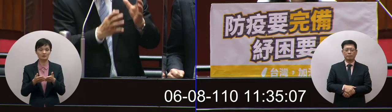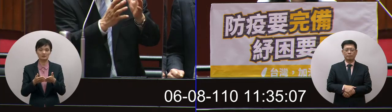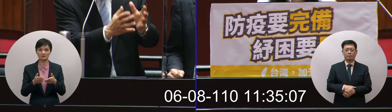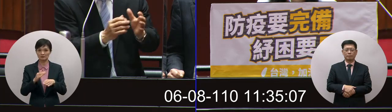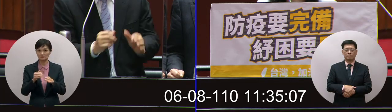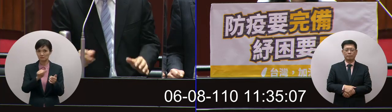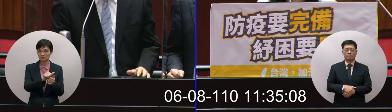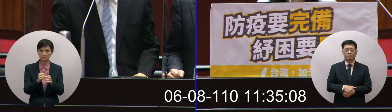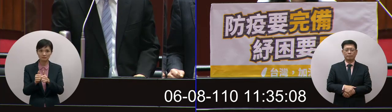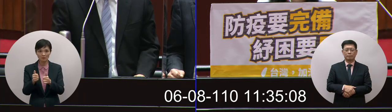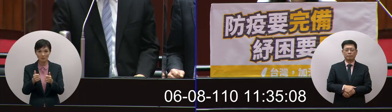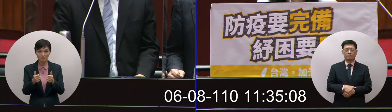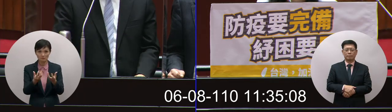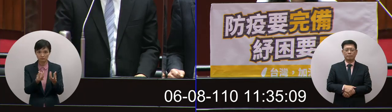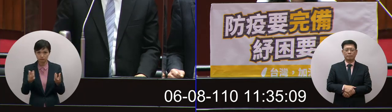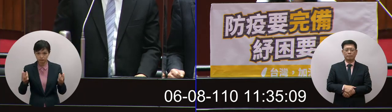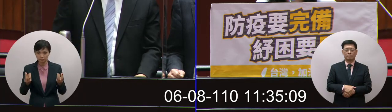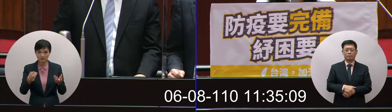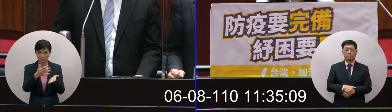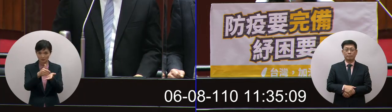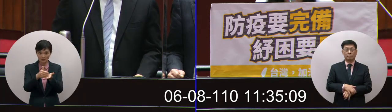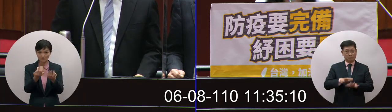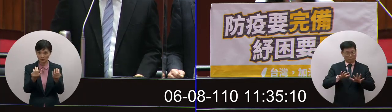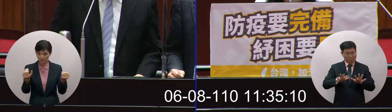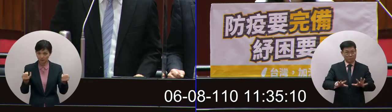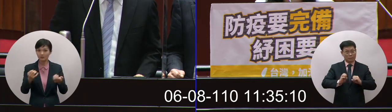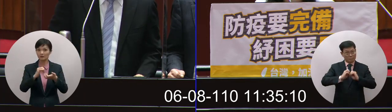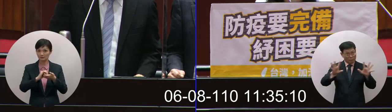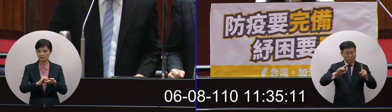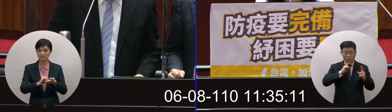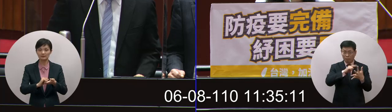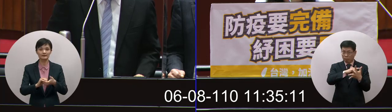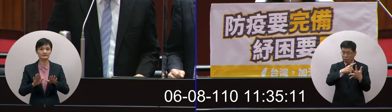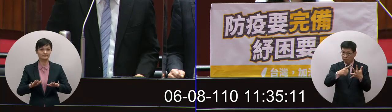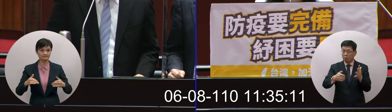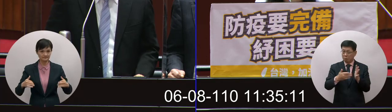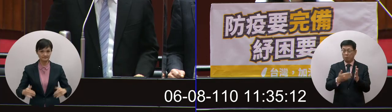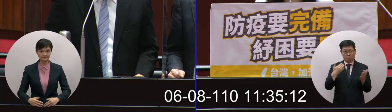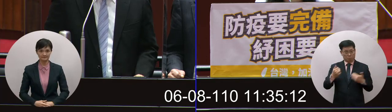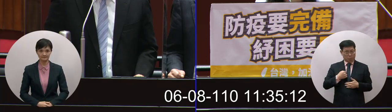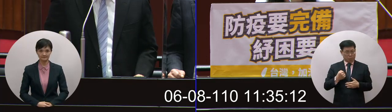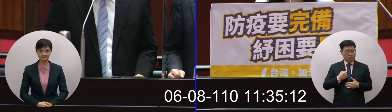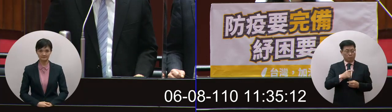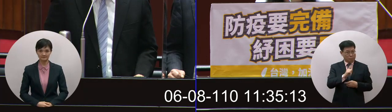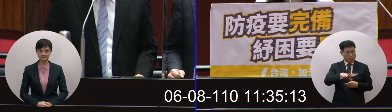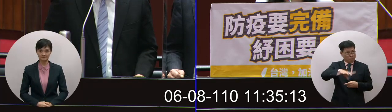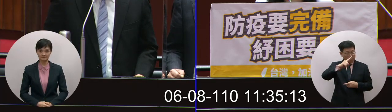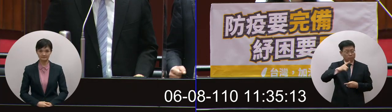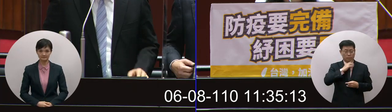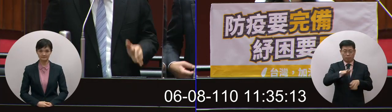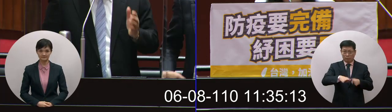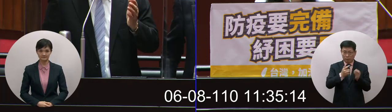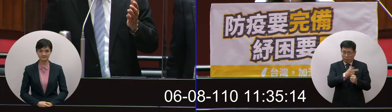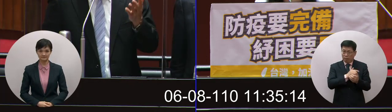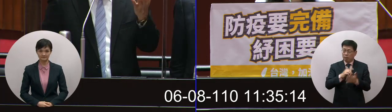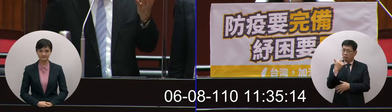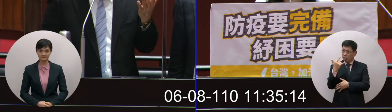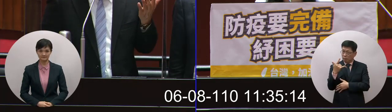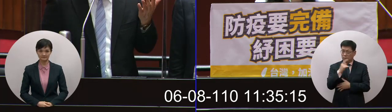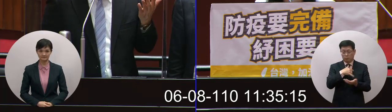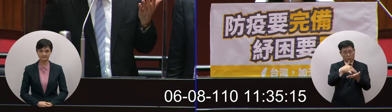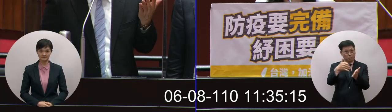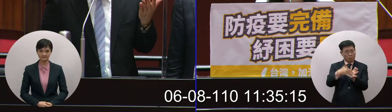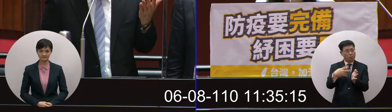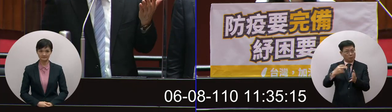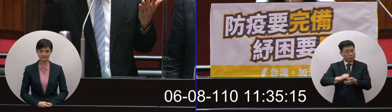后才来核定。 所以今天出来的这个顺序之后，就会清楚的知道说哪些部分会先进来吗？还是说还要等各部会盘